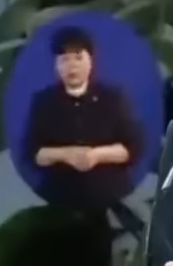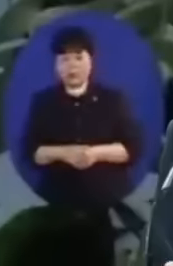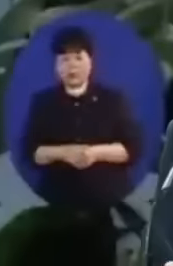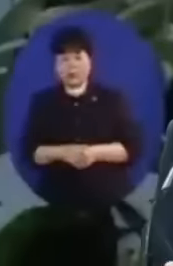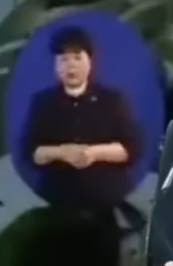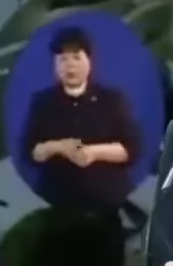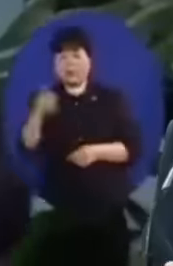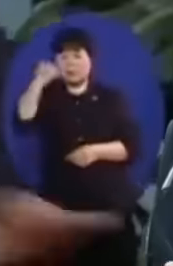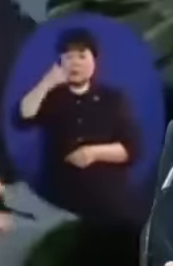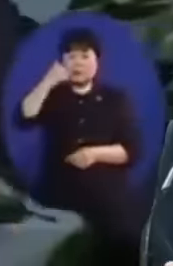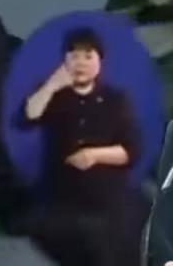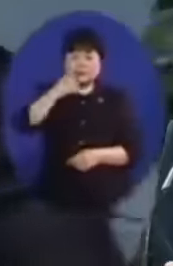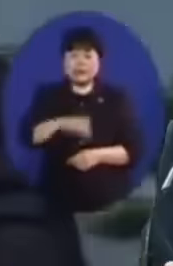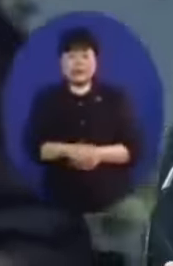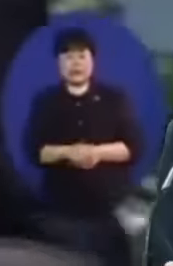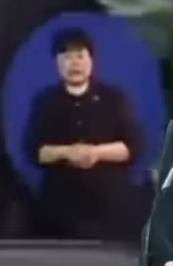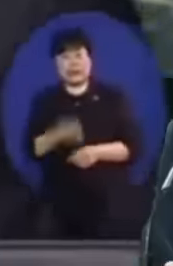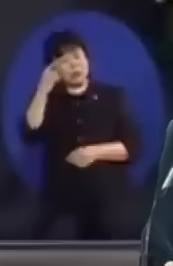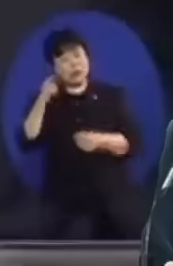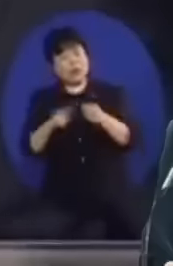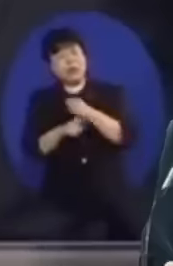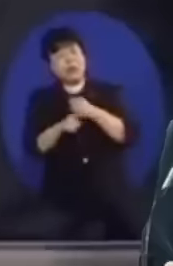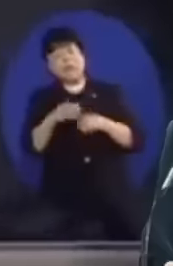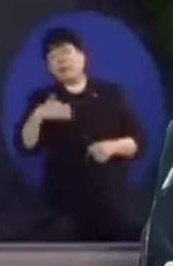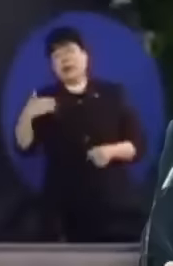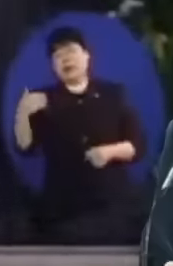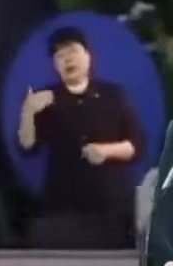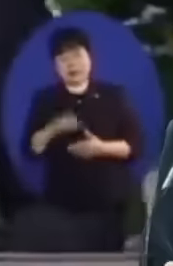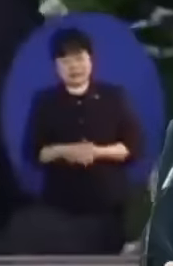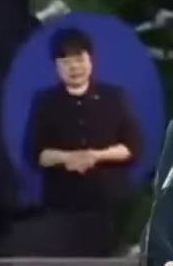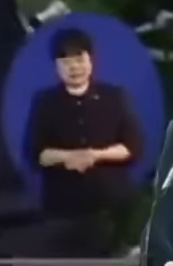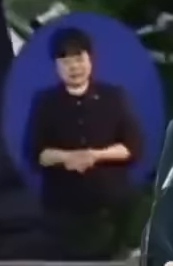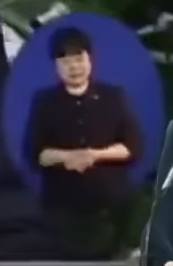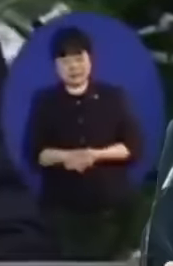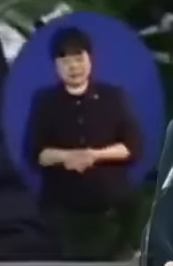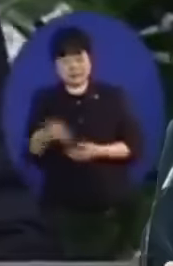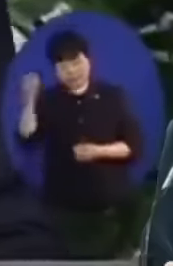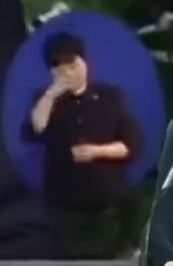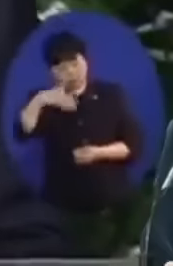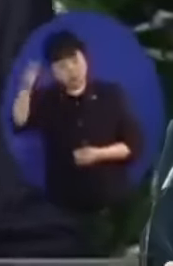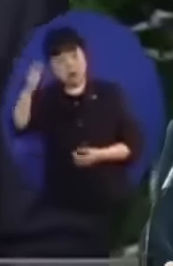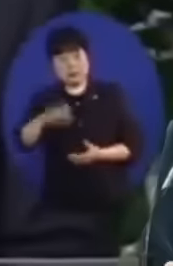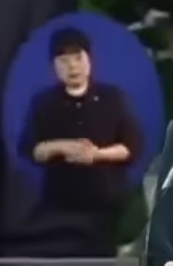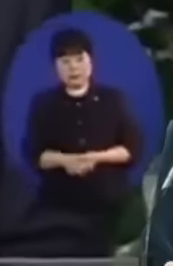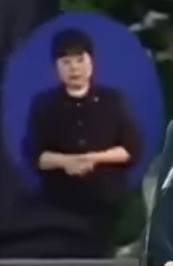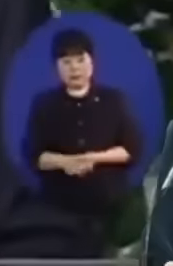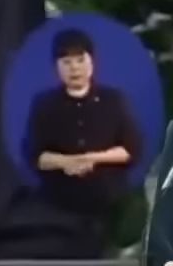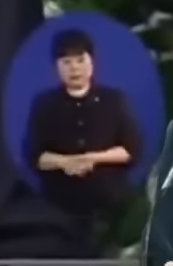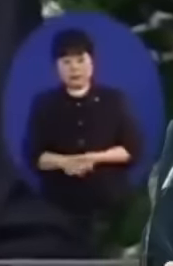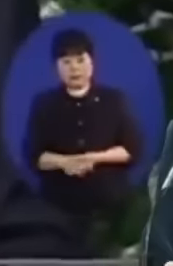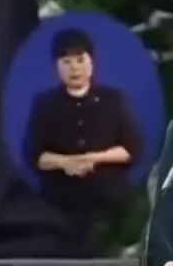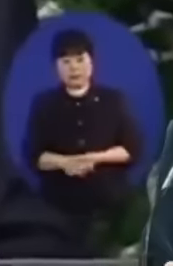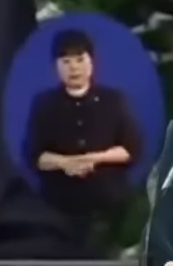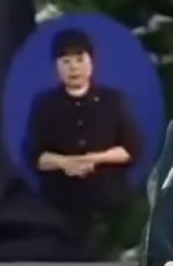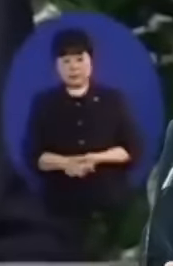피투성이 되었네. 아유, 뭘. 내가 알 테니 봐요. 그냥 가버립니다.